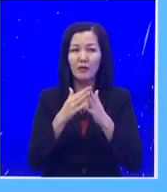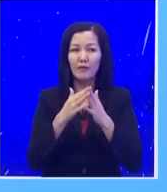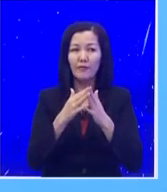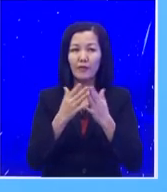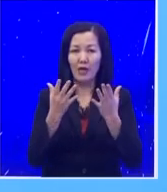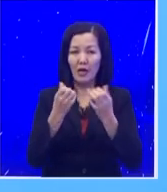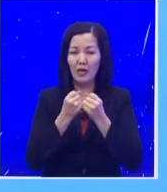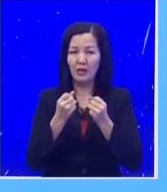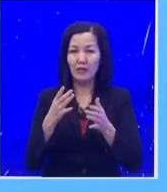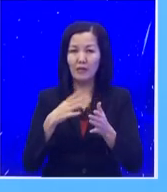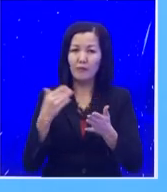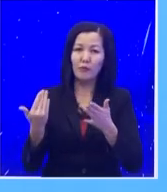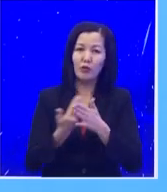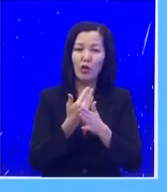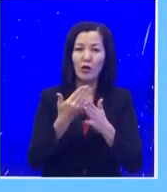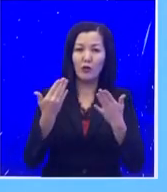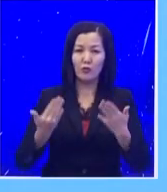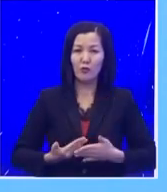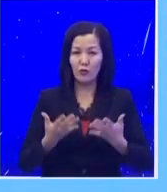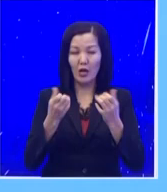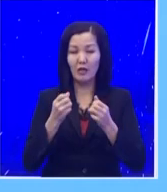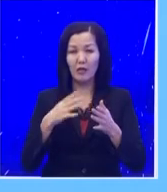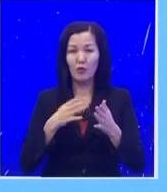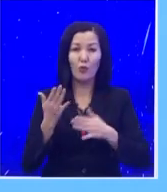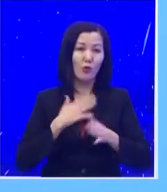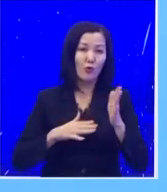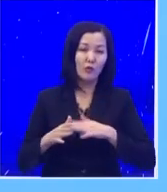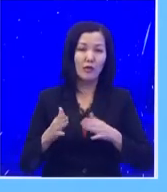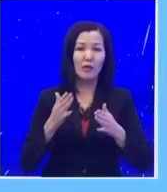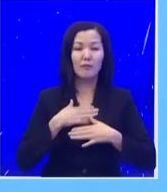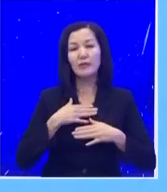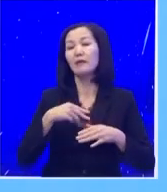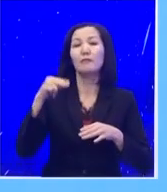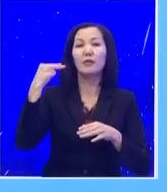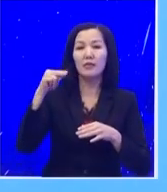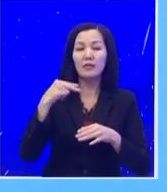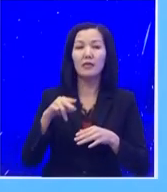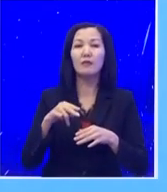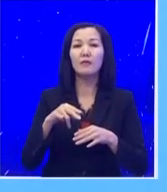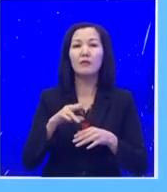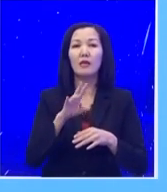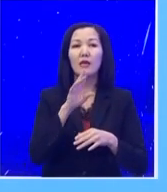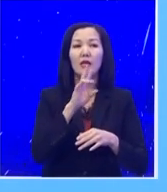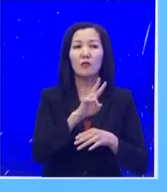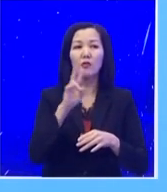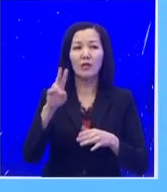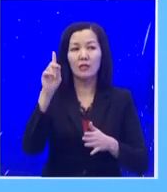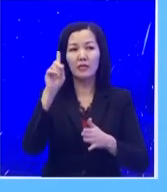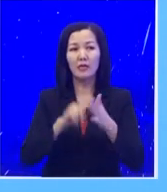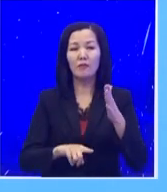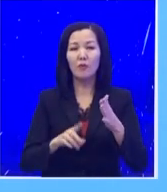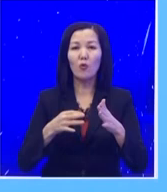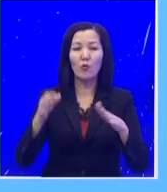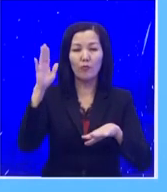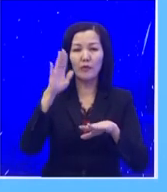үйімізге орналасып, жаңа үйге кіргендер қоныс той өткізді. Біздің президентіміздің елбасымыздың сенім артқан осындай